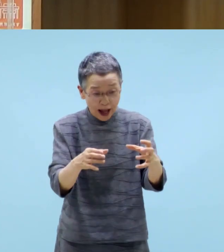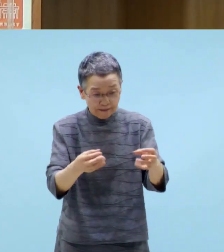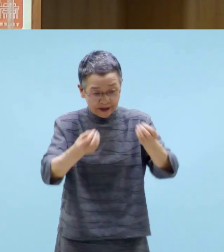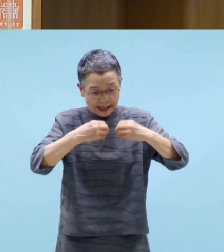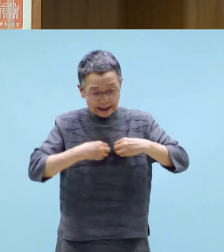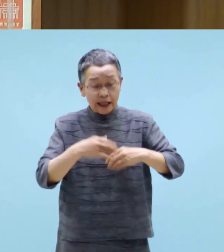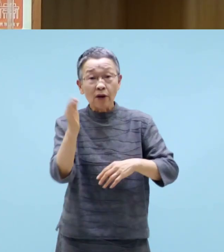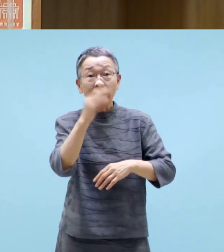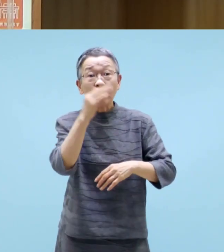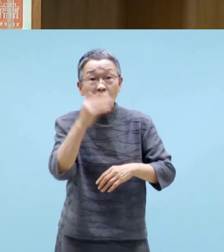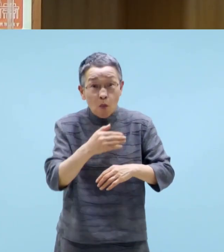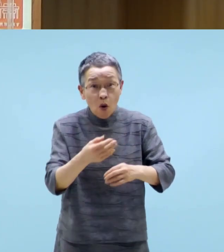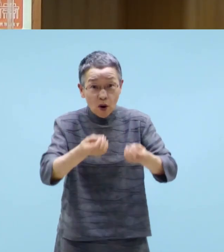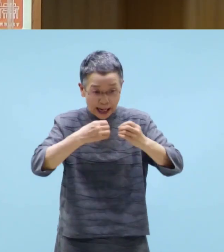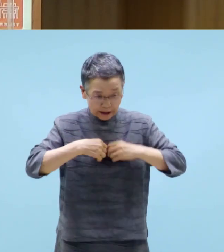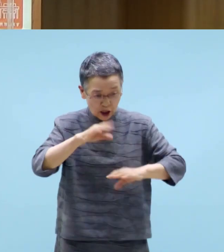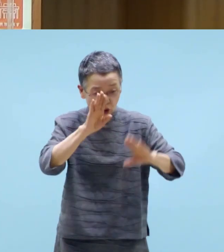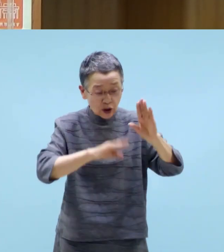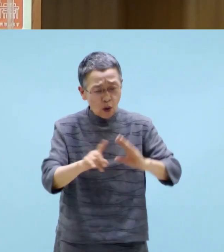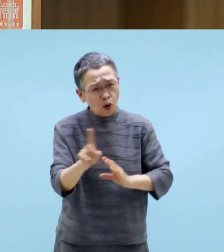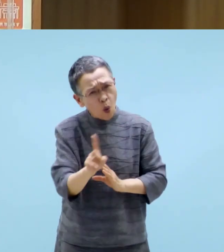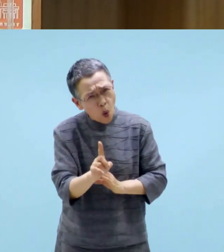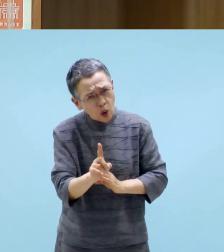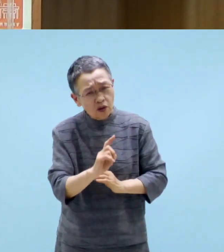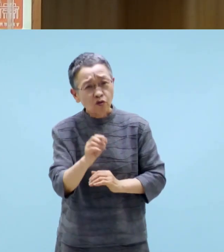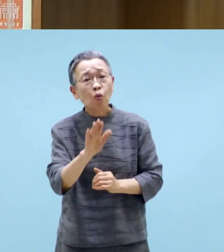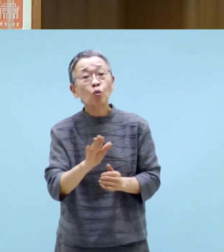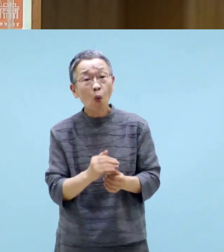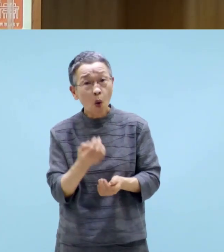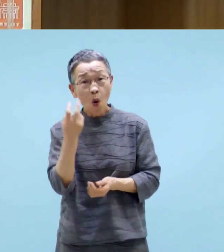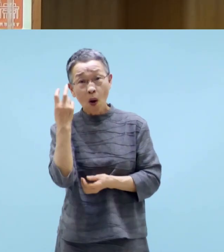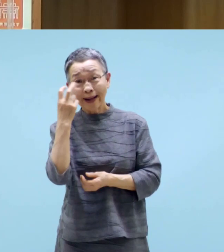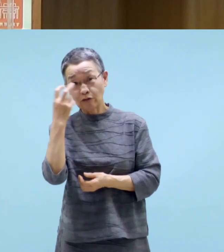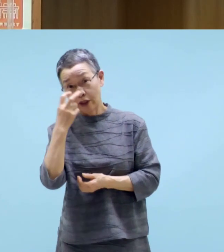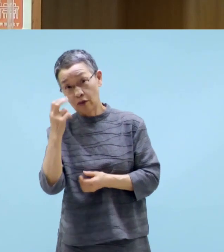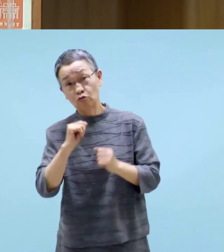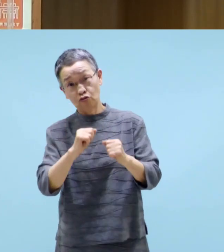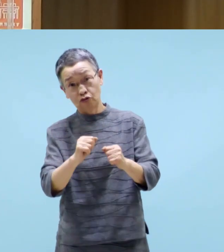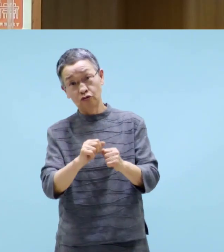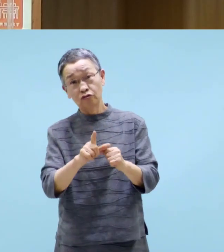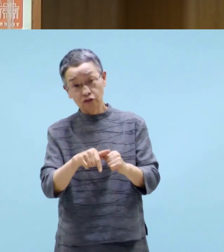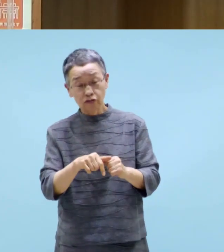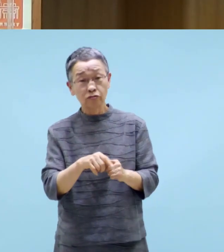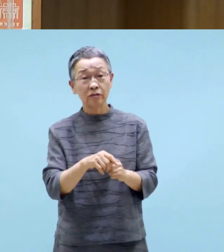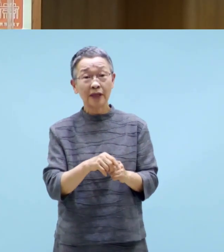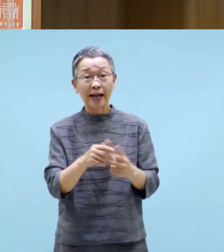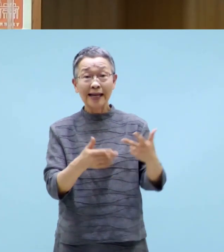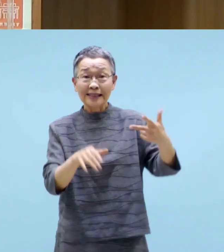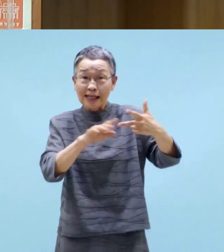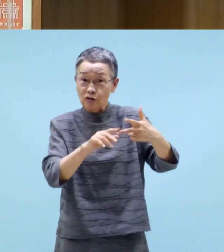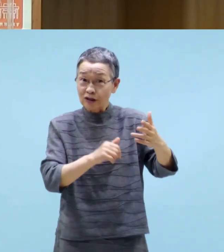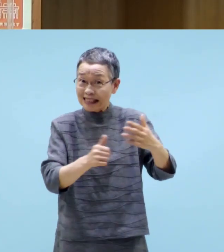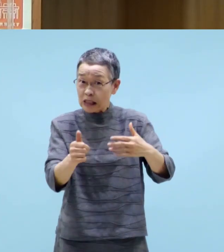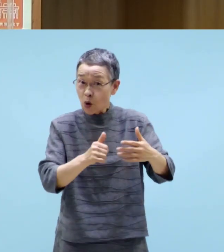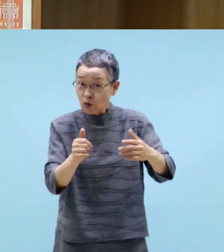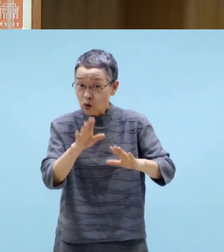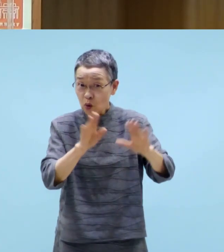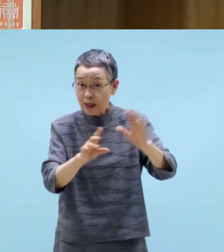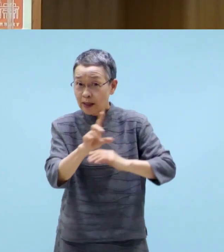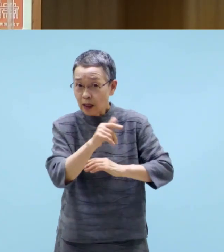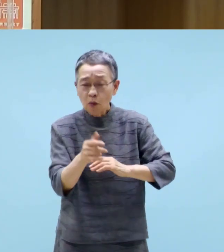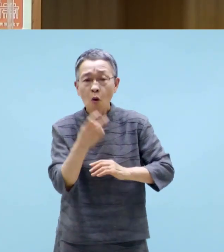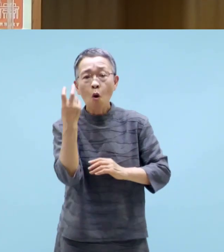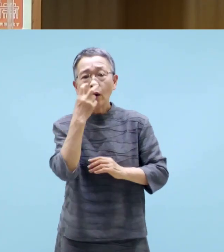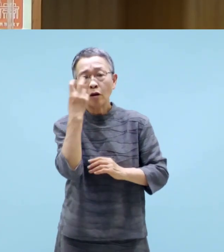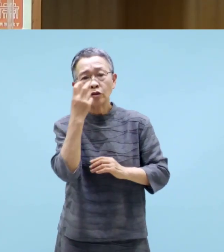その感染状況どうだったかというのを当然確認します。これは行動歴も含めてですね、施設利用の状況だとも確認します。